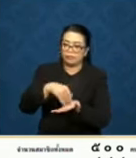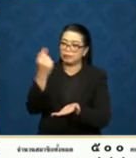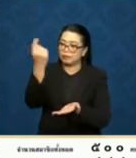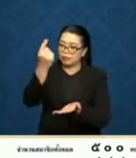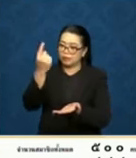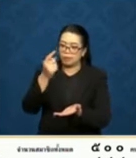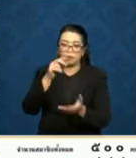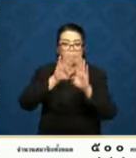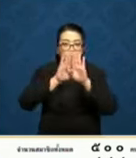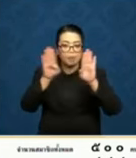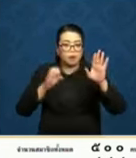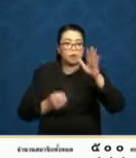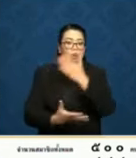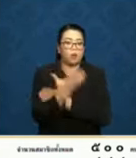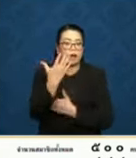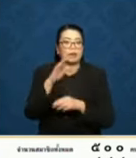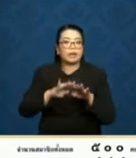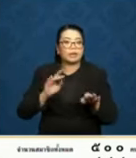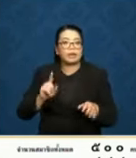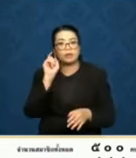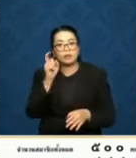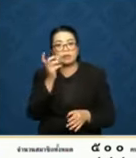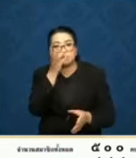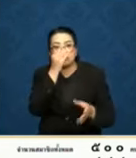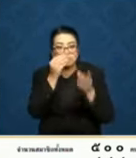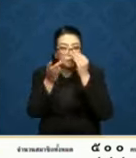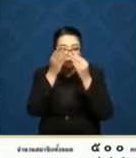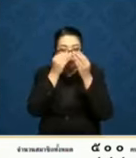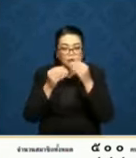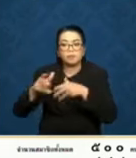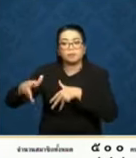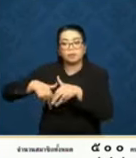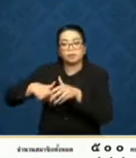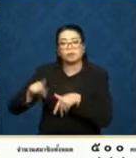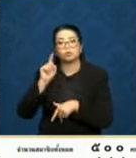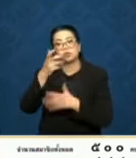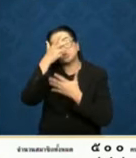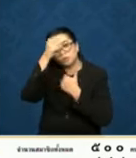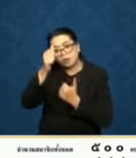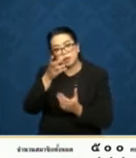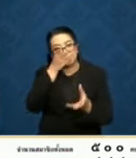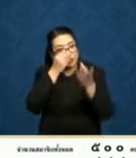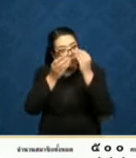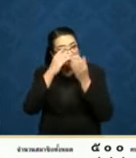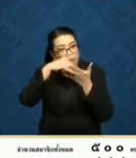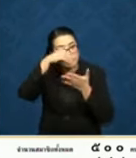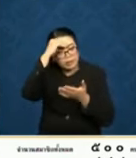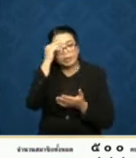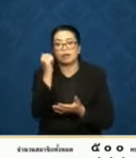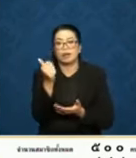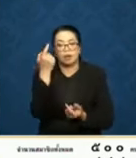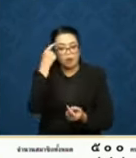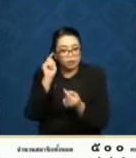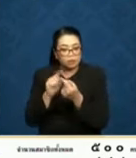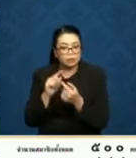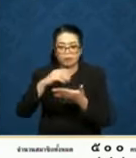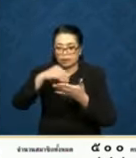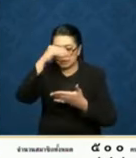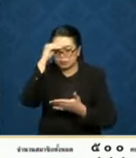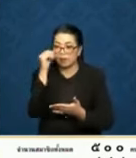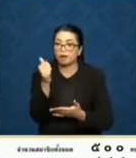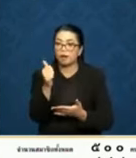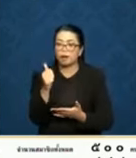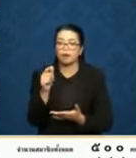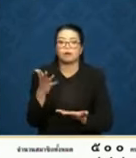ร์นี้ และเปิดโอกาสให้กับนักเรีน ให้กประชาชนที่สนใจสามารถที่จะเข้าถึงการศึกษา